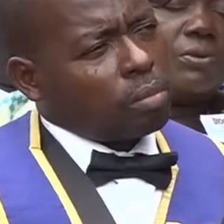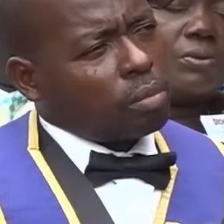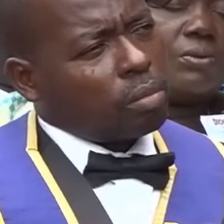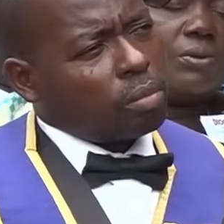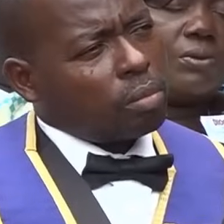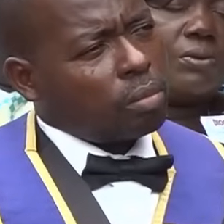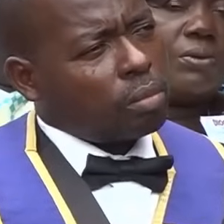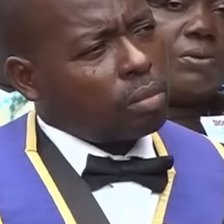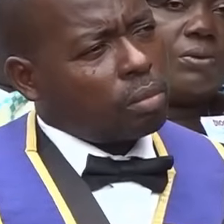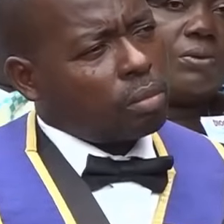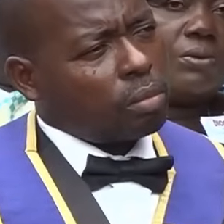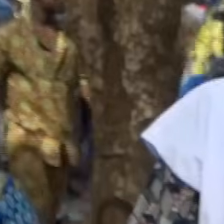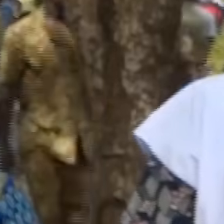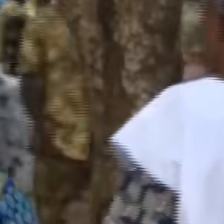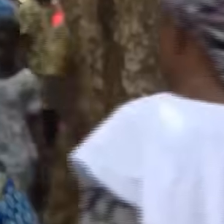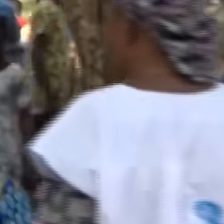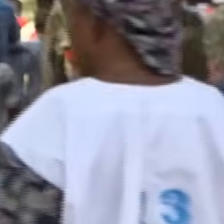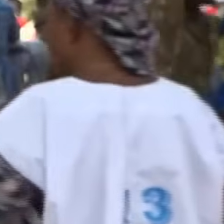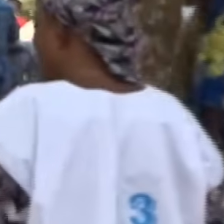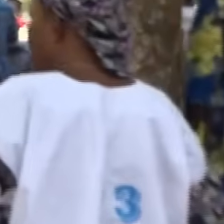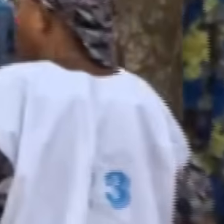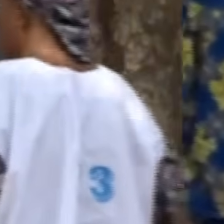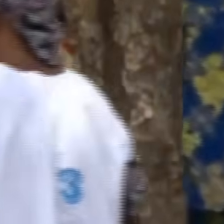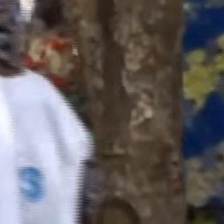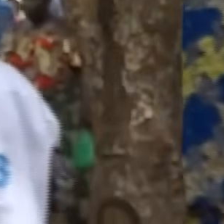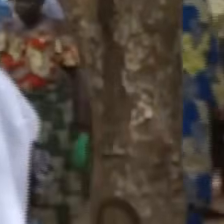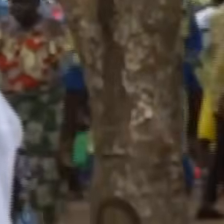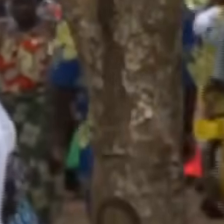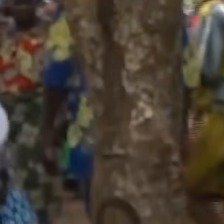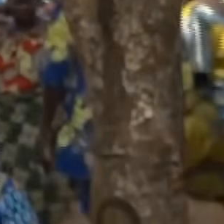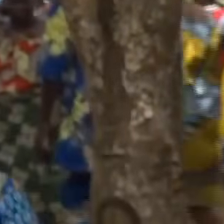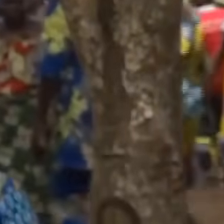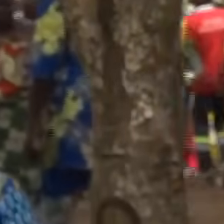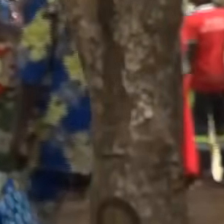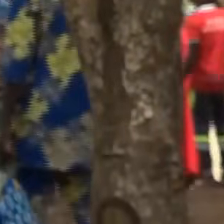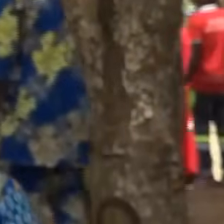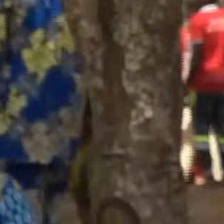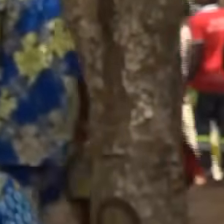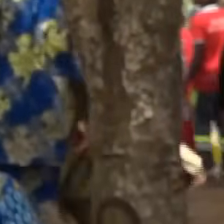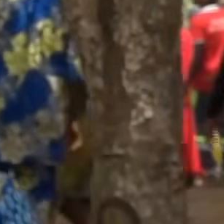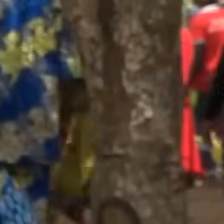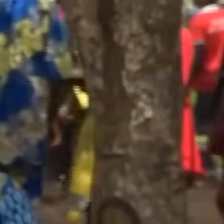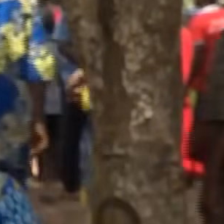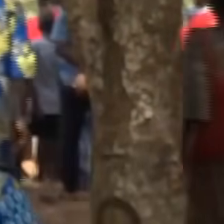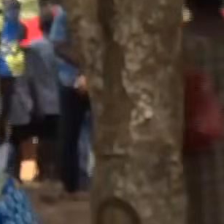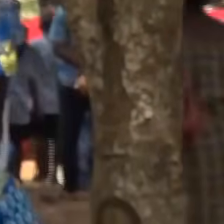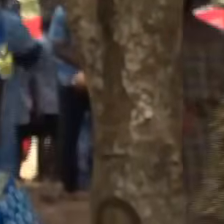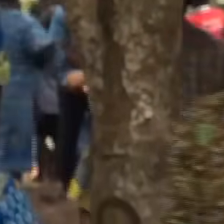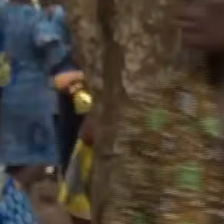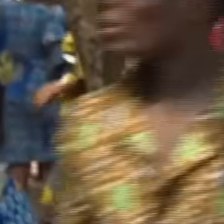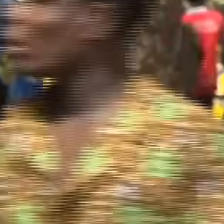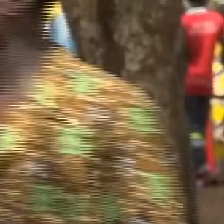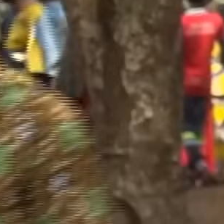mémoires des uns et des autres. Nous avons vu le chef de l'État, c'est une grande joie pour nous. Ça montre qu'il est père pour nous tous,